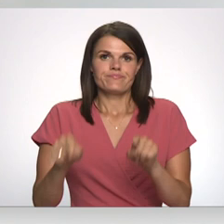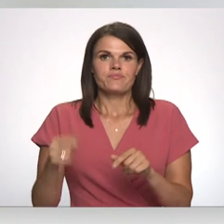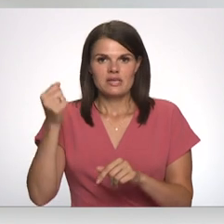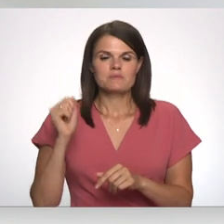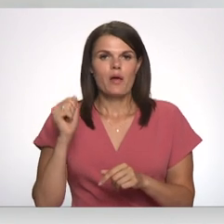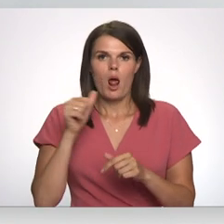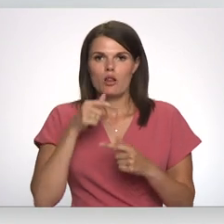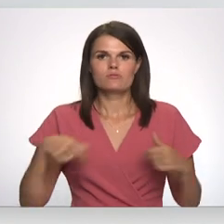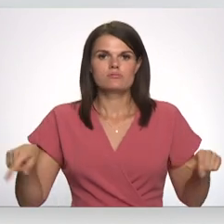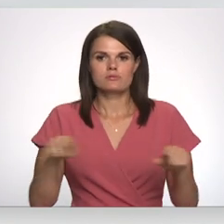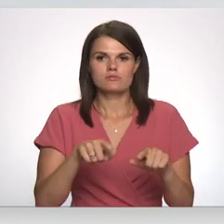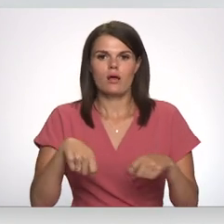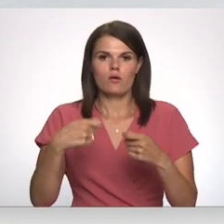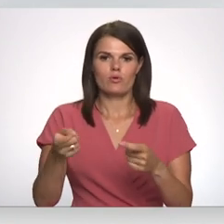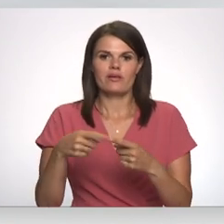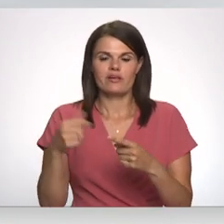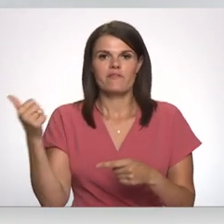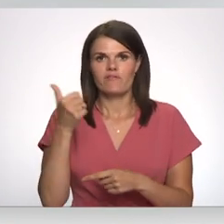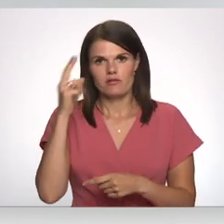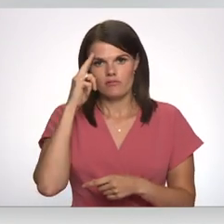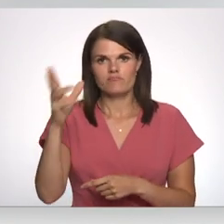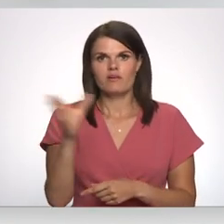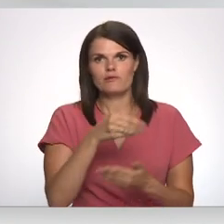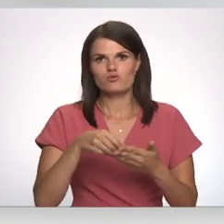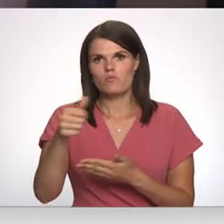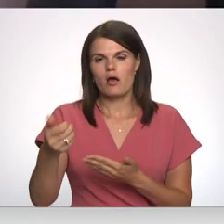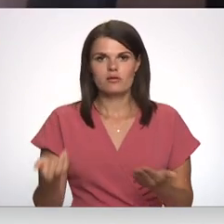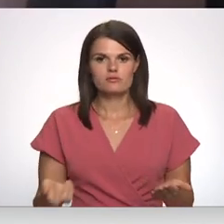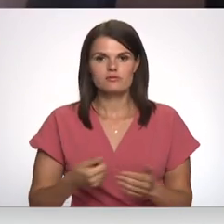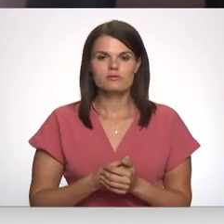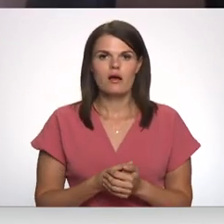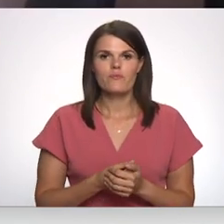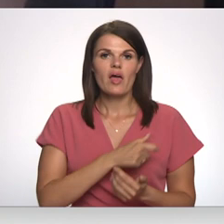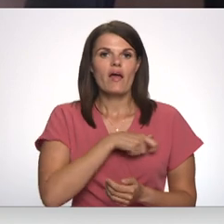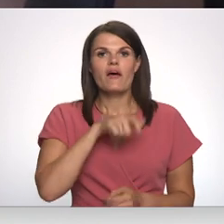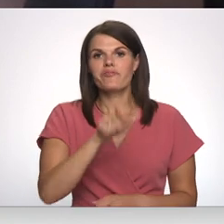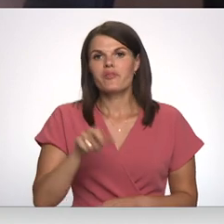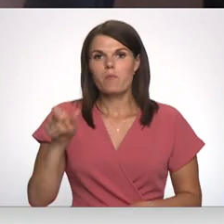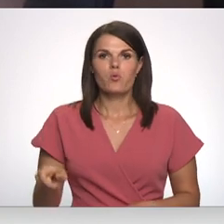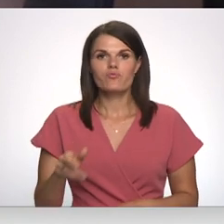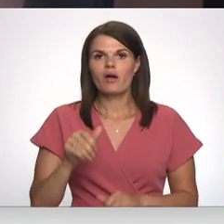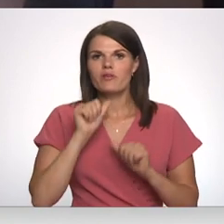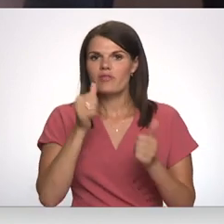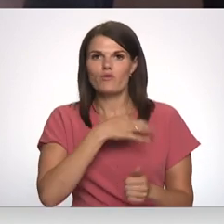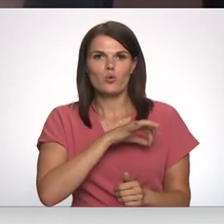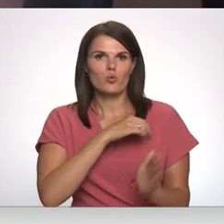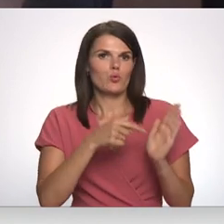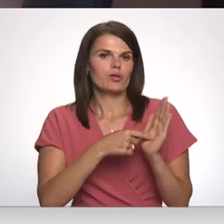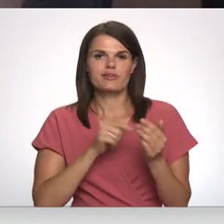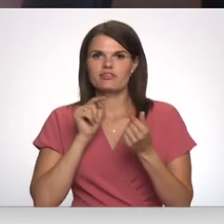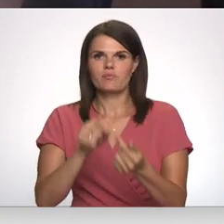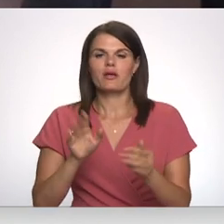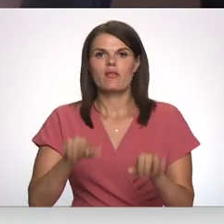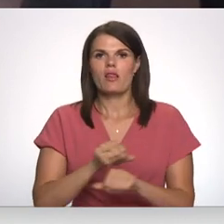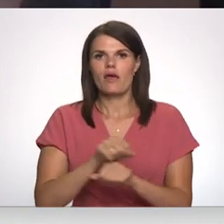ka var ielaist to spēļu zāli, jo viņi apņemās visu nosaki. Savukārt deputātiem nesot juridiski pamatojumu, lai neļautu